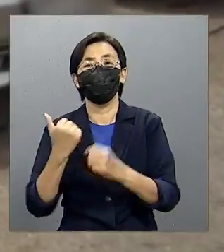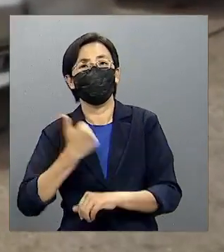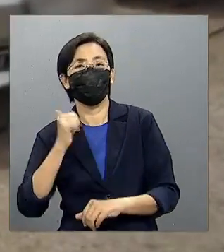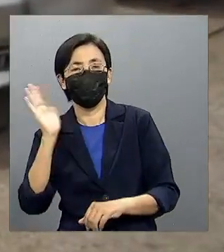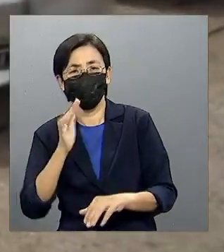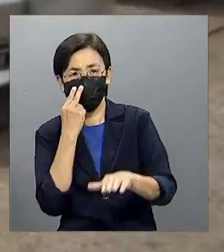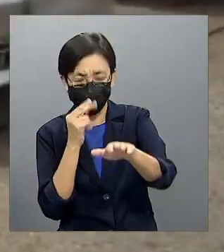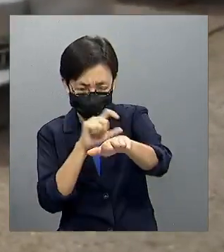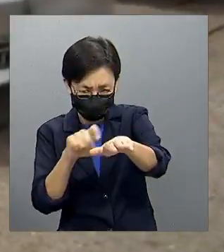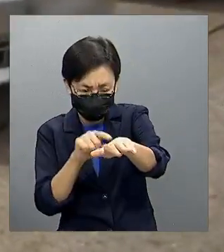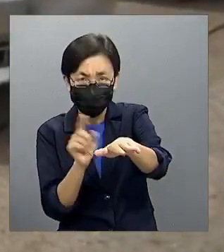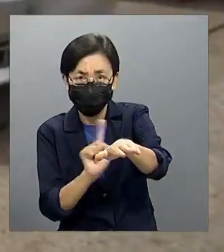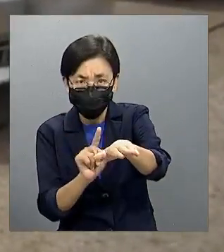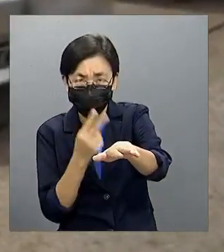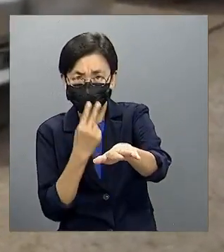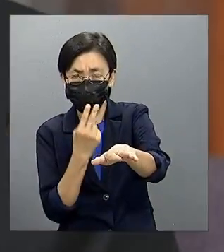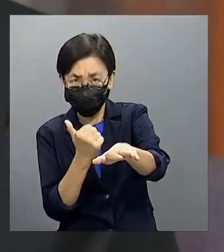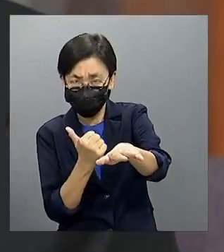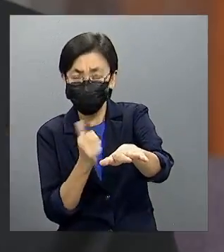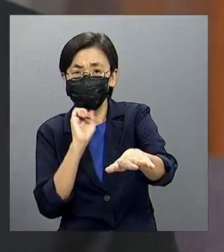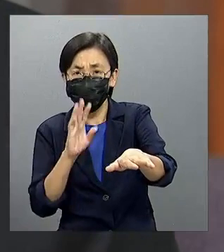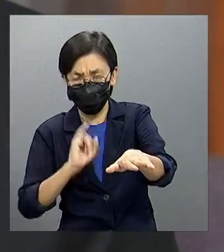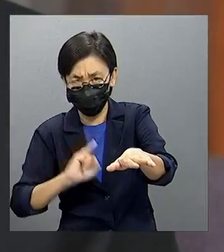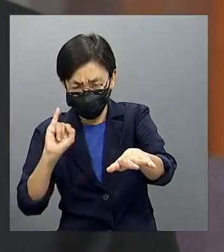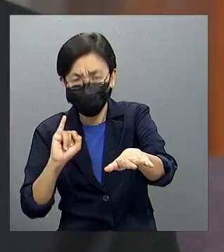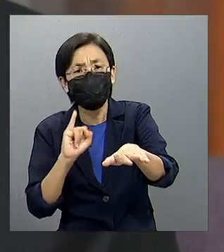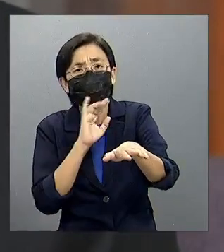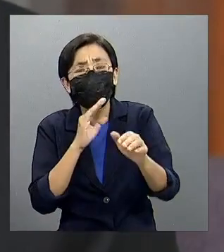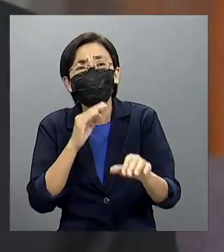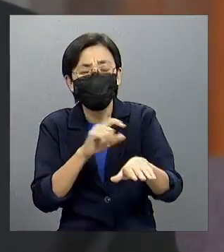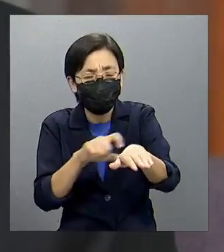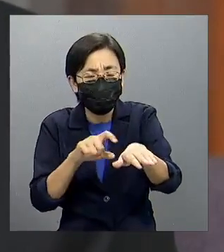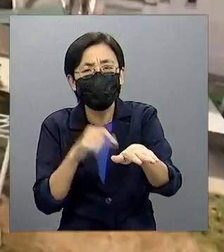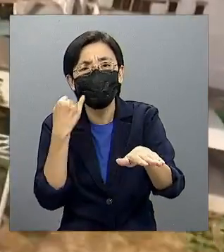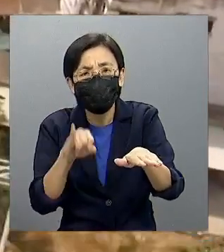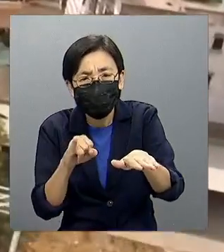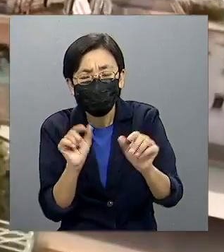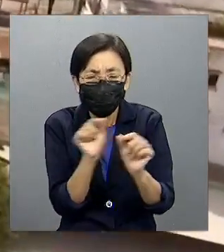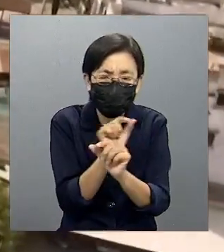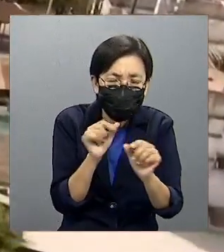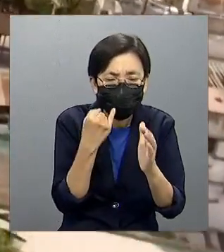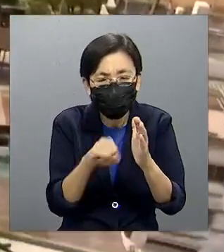อันนี้ก็สิ่งที่เราพบเห็นบ่อยๆก็คือเลขทะเบียนรถเนี่ยมันอาจจะผิดได้นะครับ